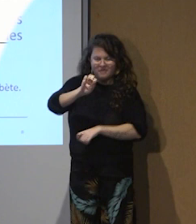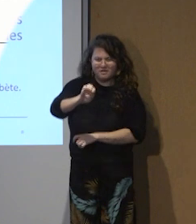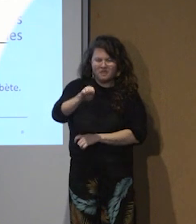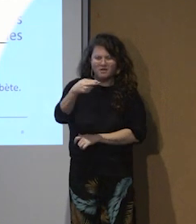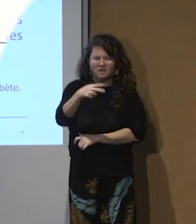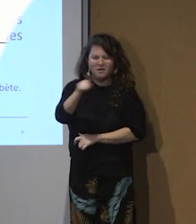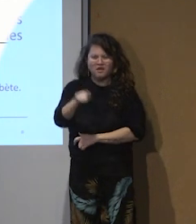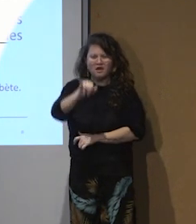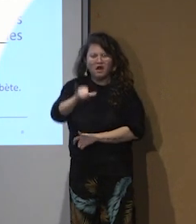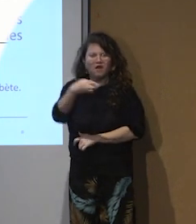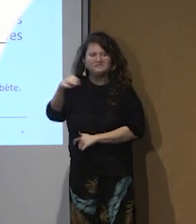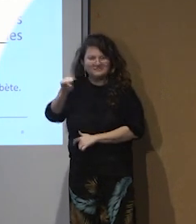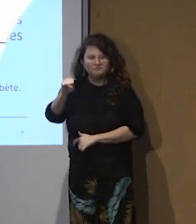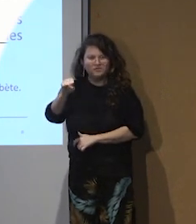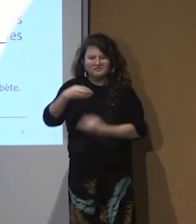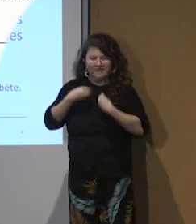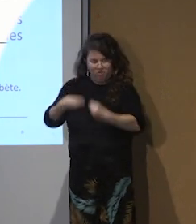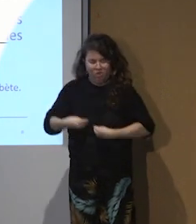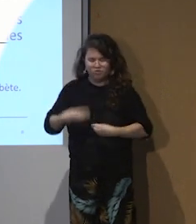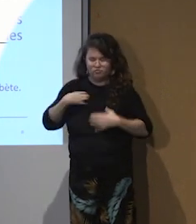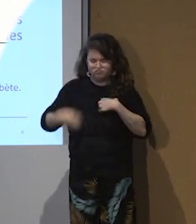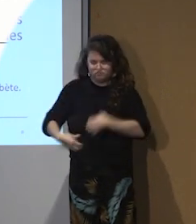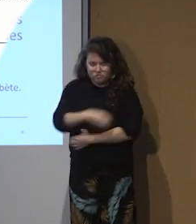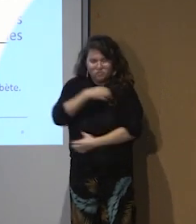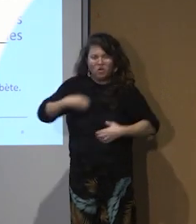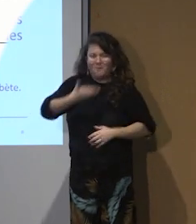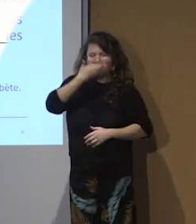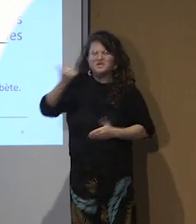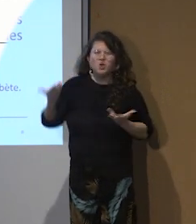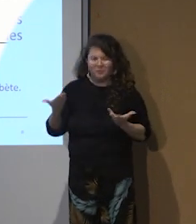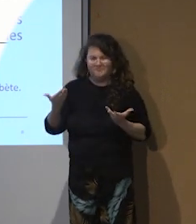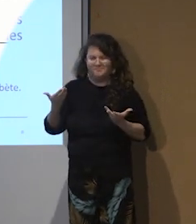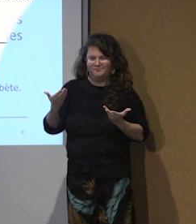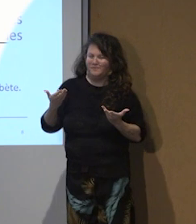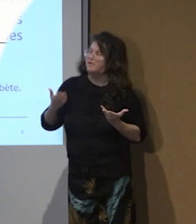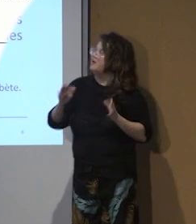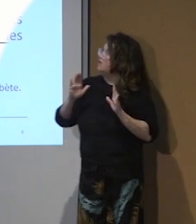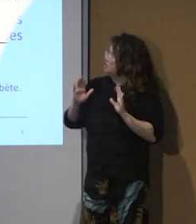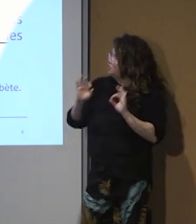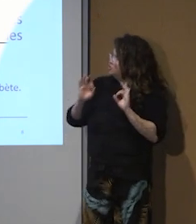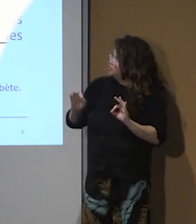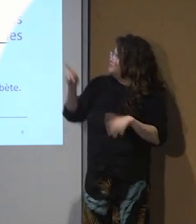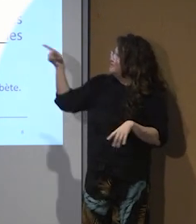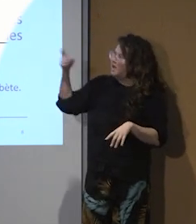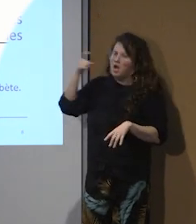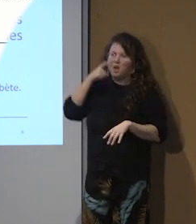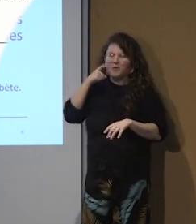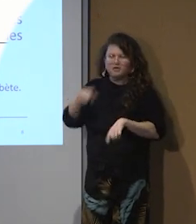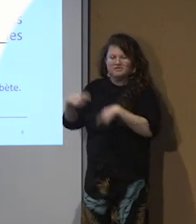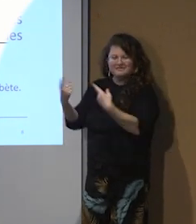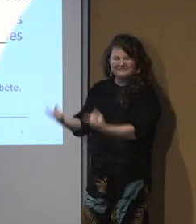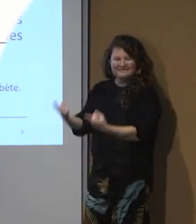La sédentarité, les constats. La sédentarité est le 4e facteur de mortalité précoce au niveau